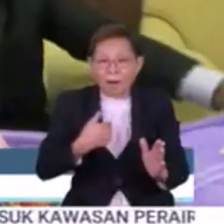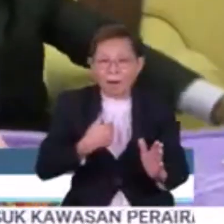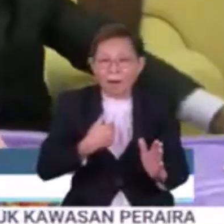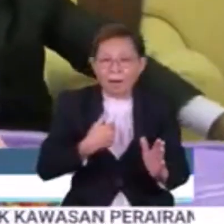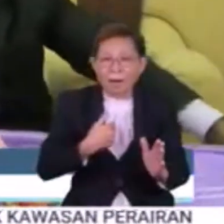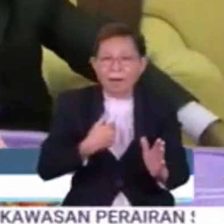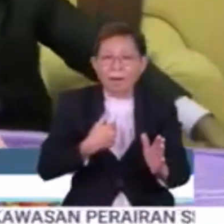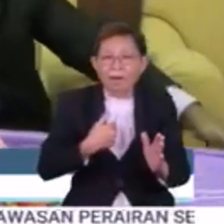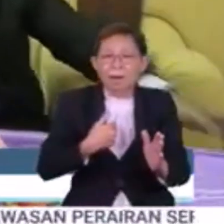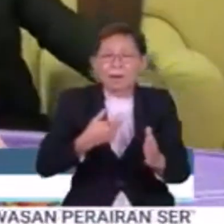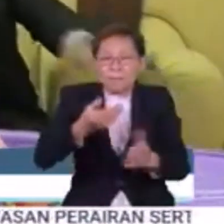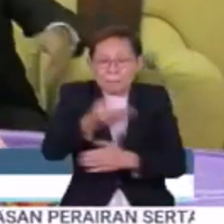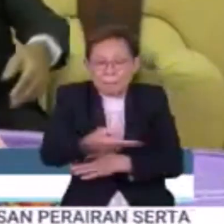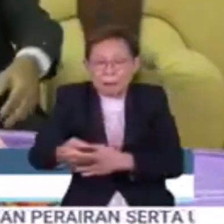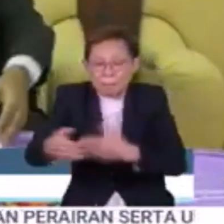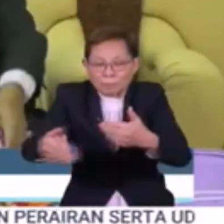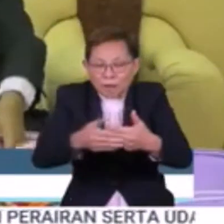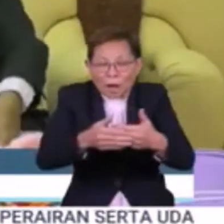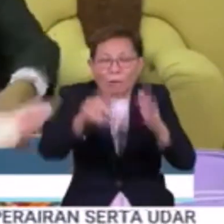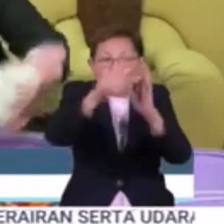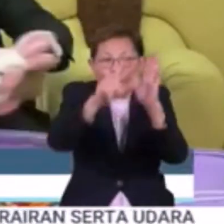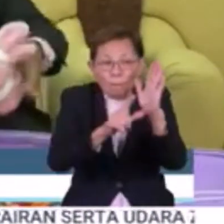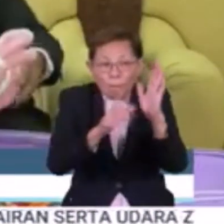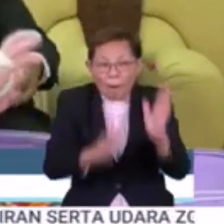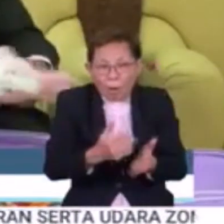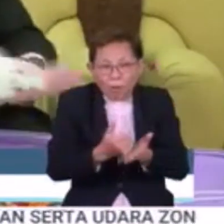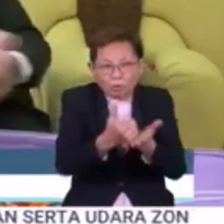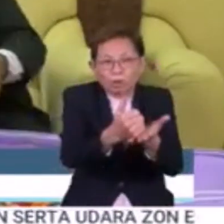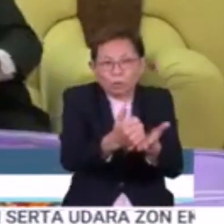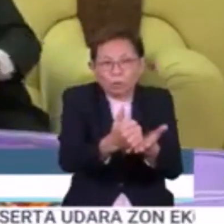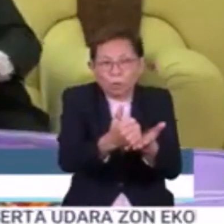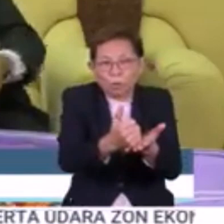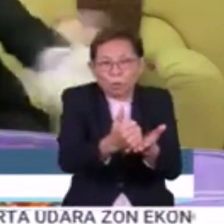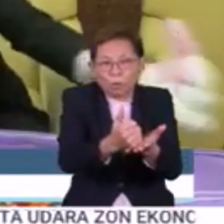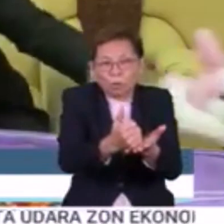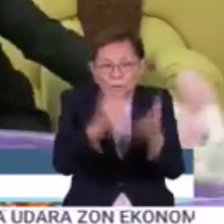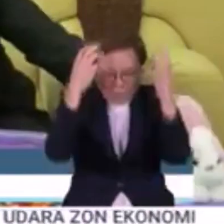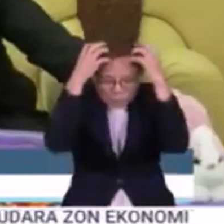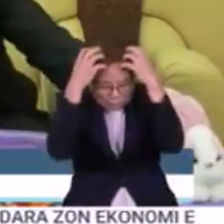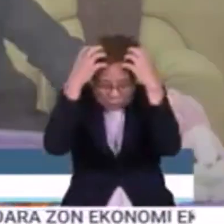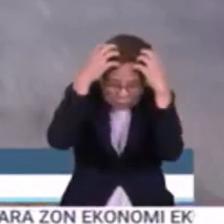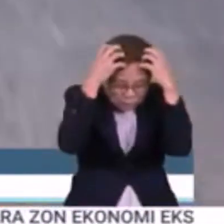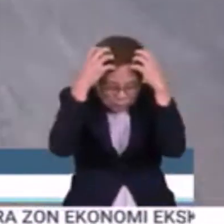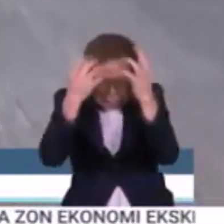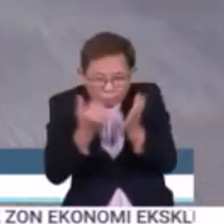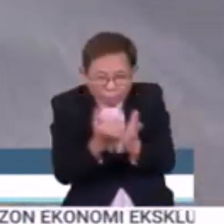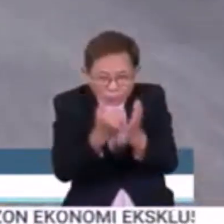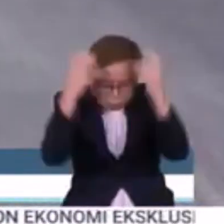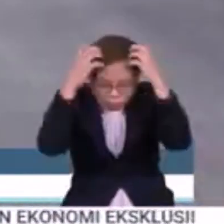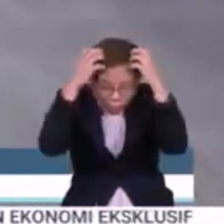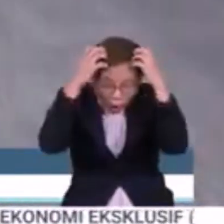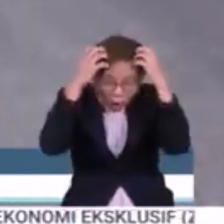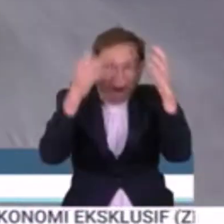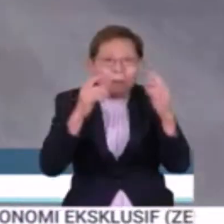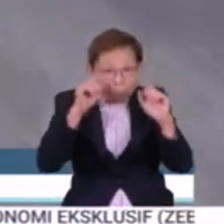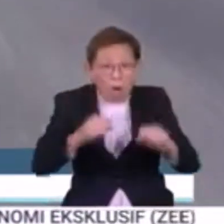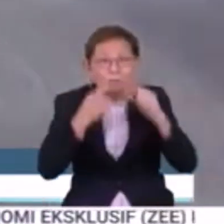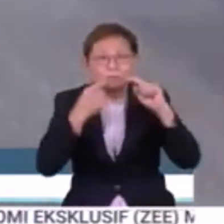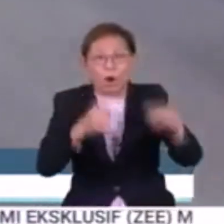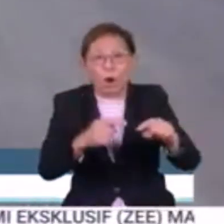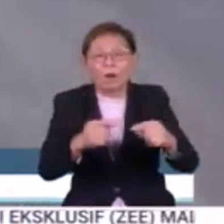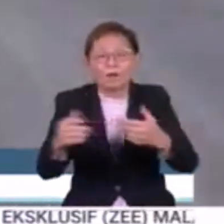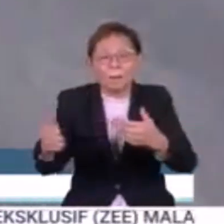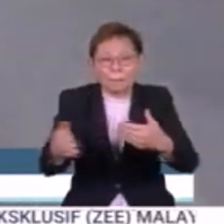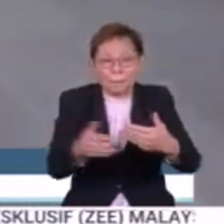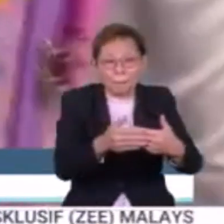pada Januari 2022. Bagi membantu memecahkan kebuntuan antara kanak-kanak mangsa jenayah seksual dan